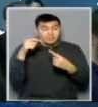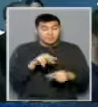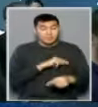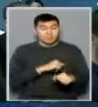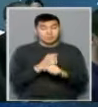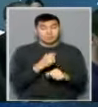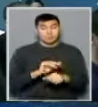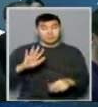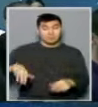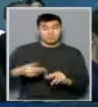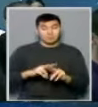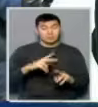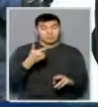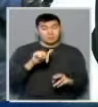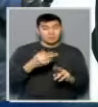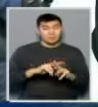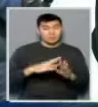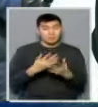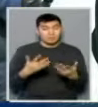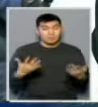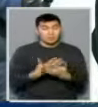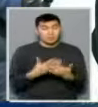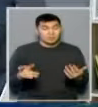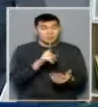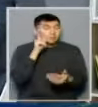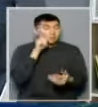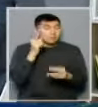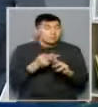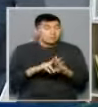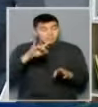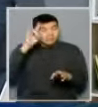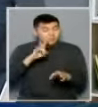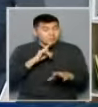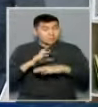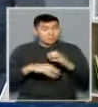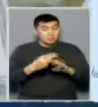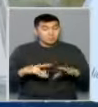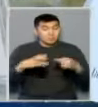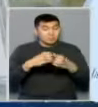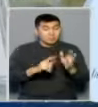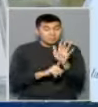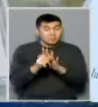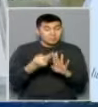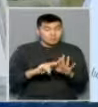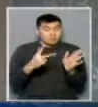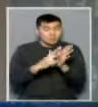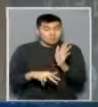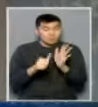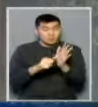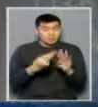бәрін. Кейін депутат Ғани Әбдіғаниұлы өңірдің бірқатар белсенді жастарын Қазақстан халқы ассамблеясының алғыс хатымен